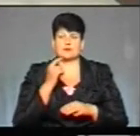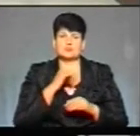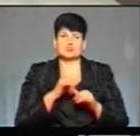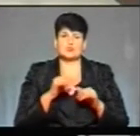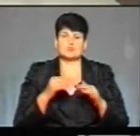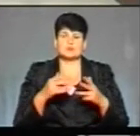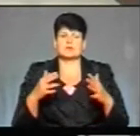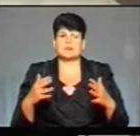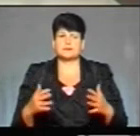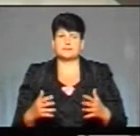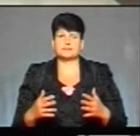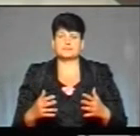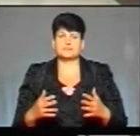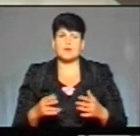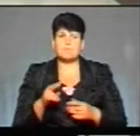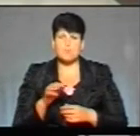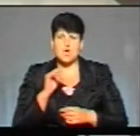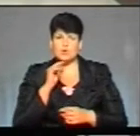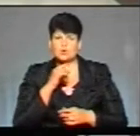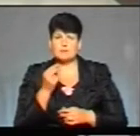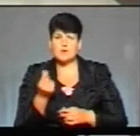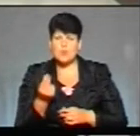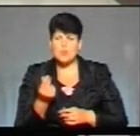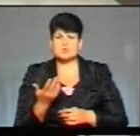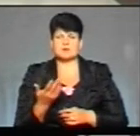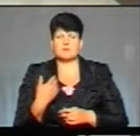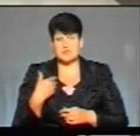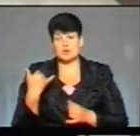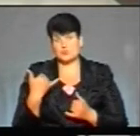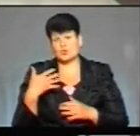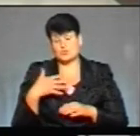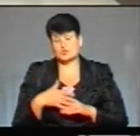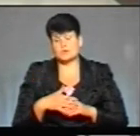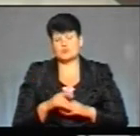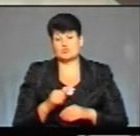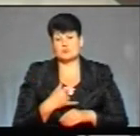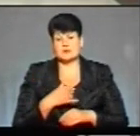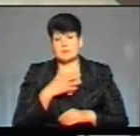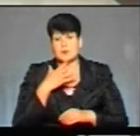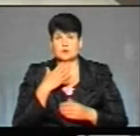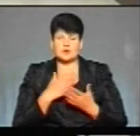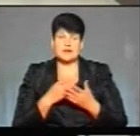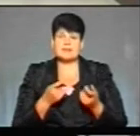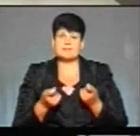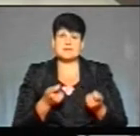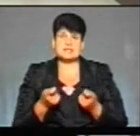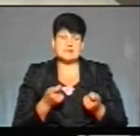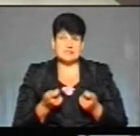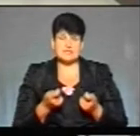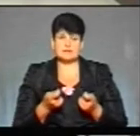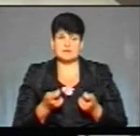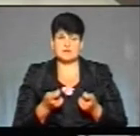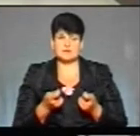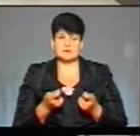далі. По економії коштів, так, бо ми сьогодні розуміємо, що дуже багато у нас є адміністративних одиниць, мається на